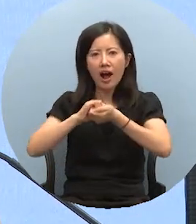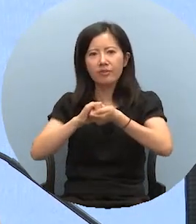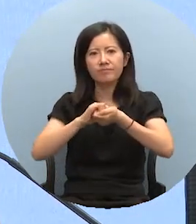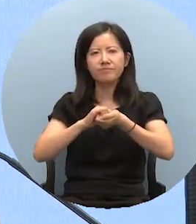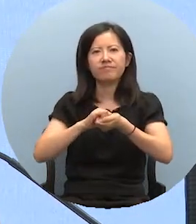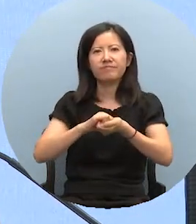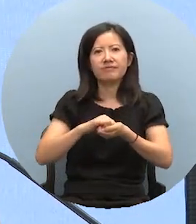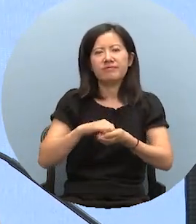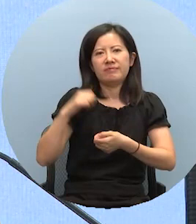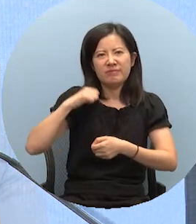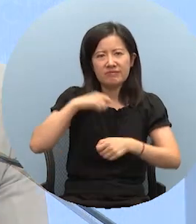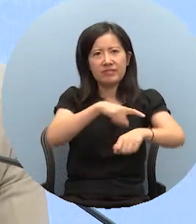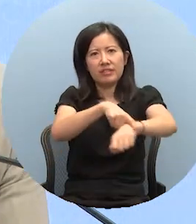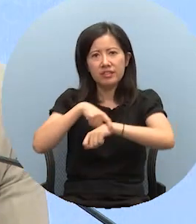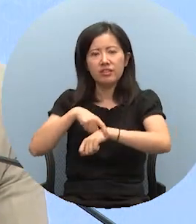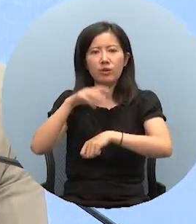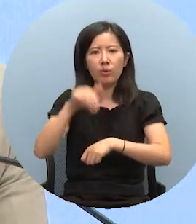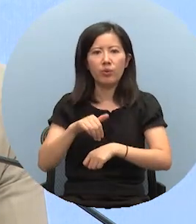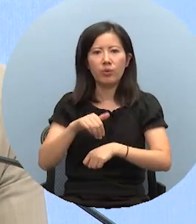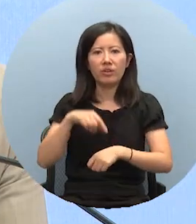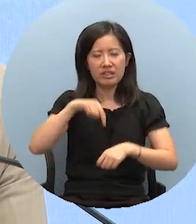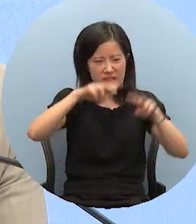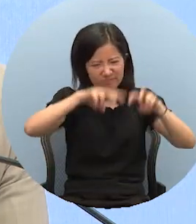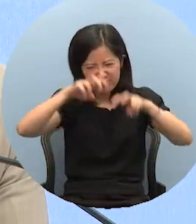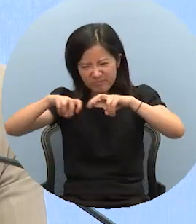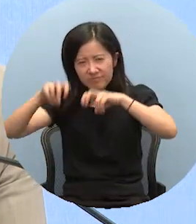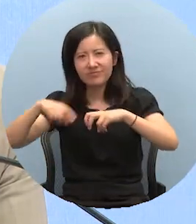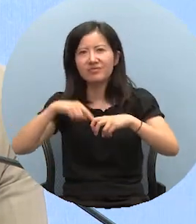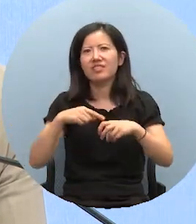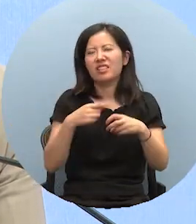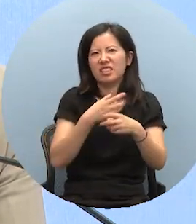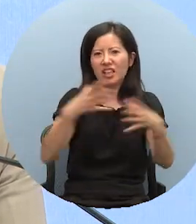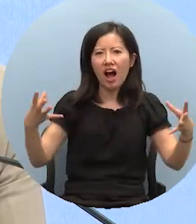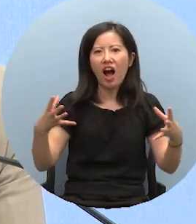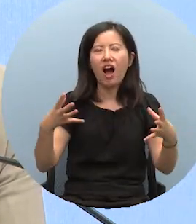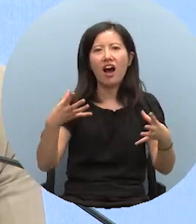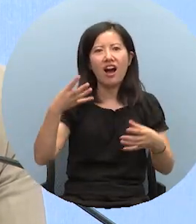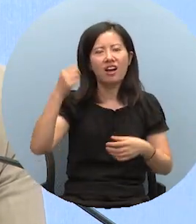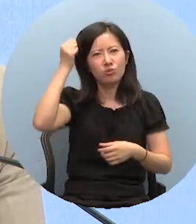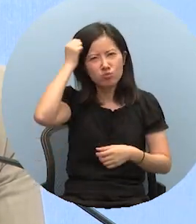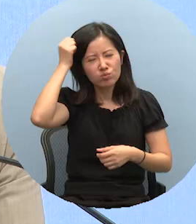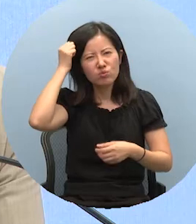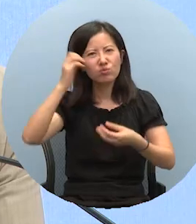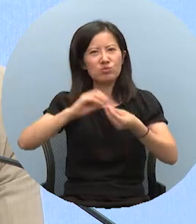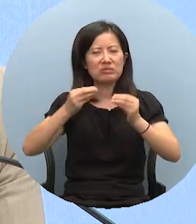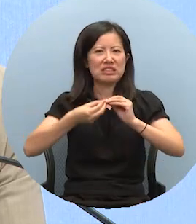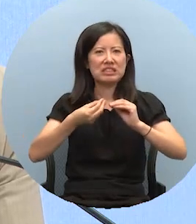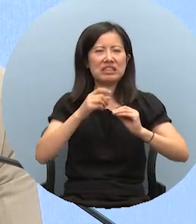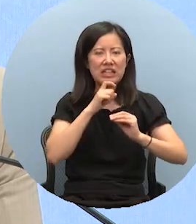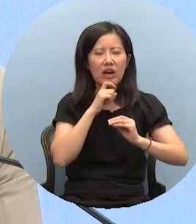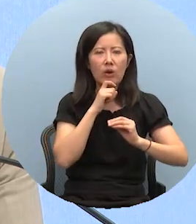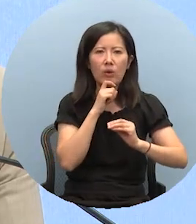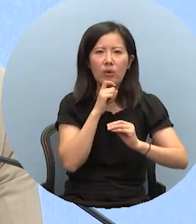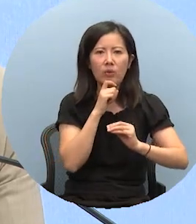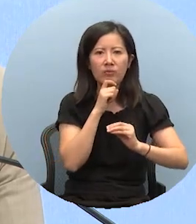緝捕有關人士歸案。這個調查其實真是一個非常之龐大和非常複雜、非常困難的